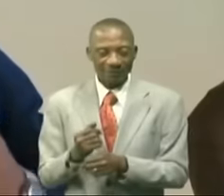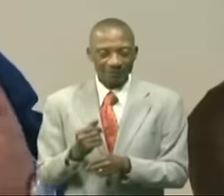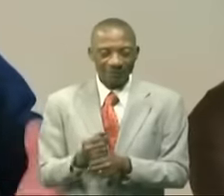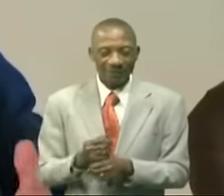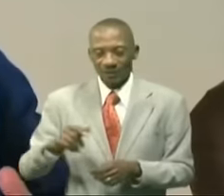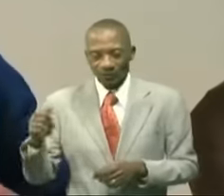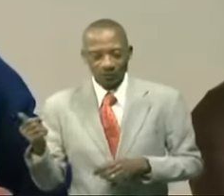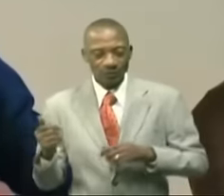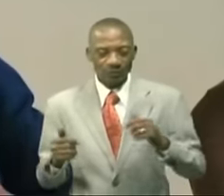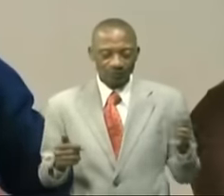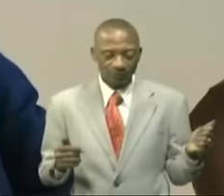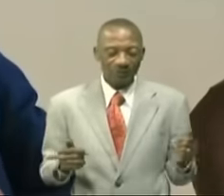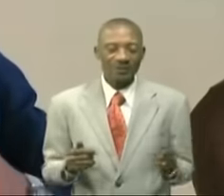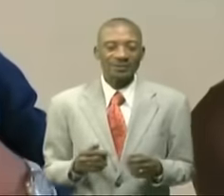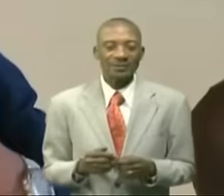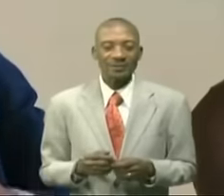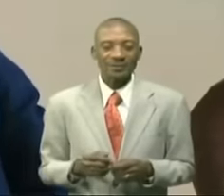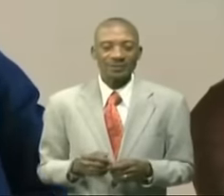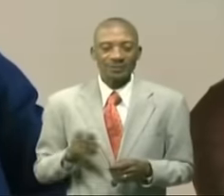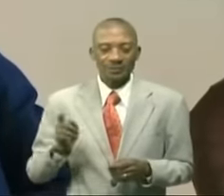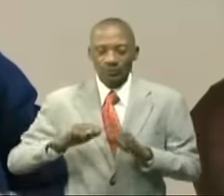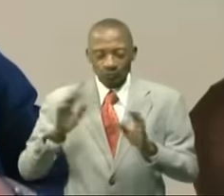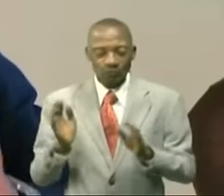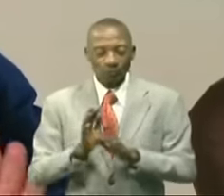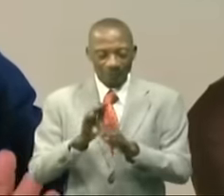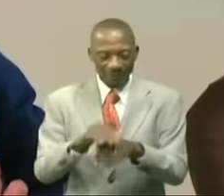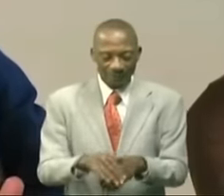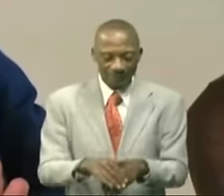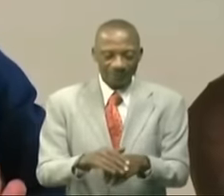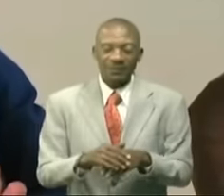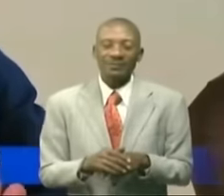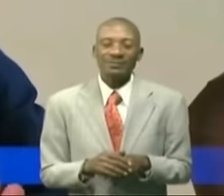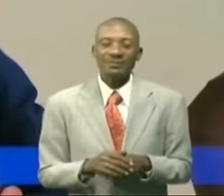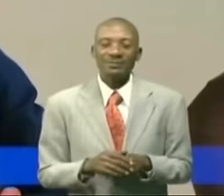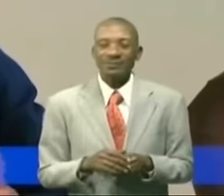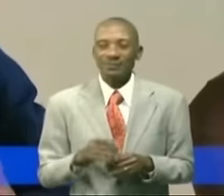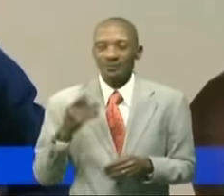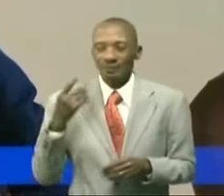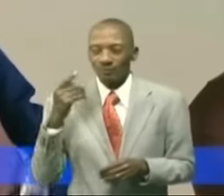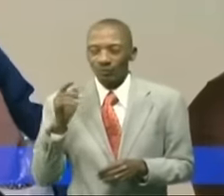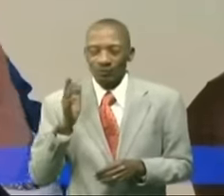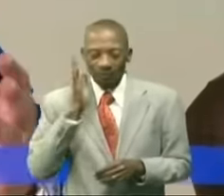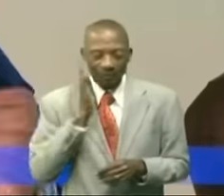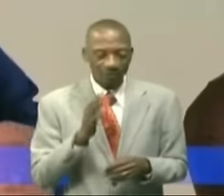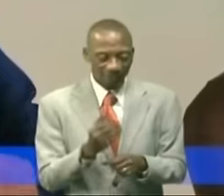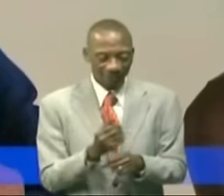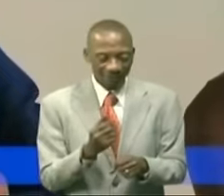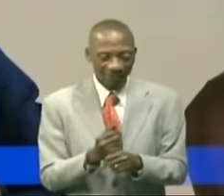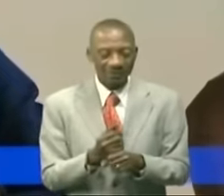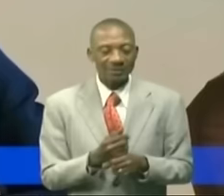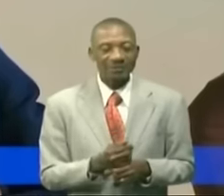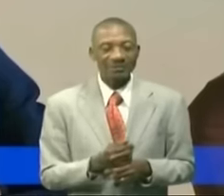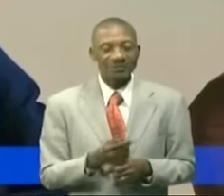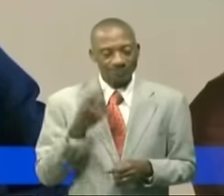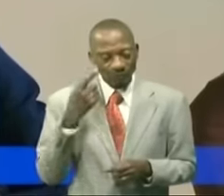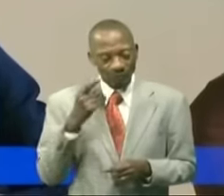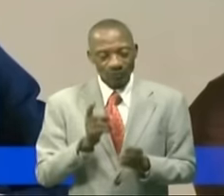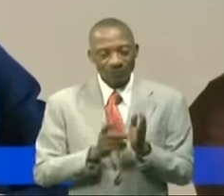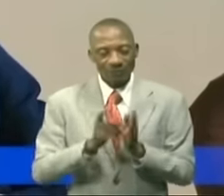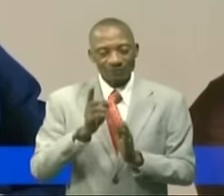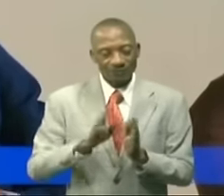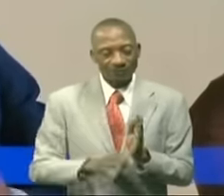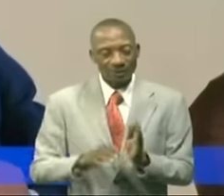un changement. Moi seul, je ne pourrais rien faire. Je compte donc sur vous tous.